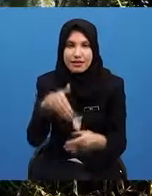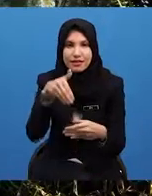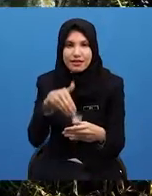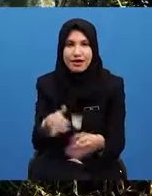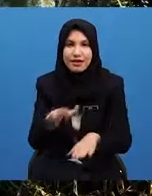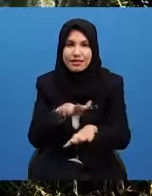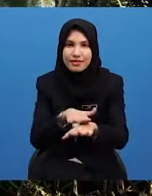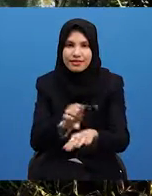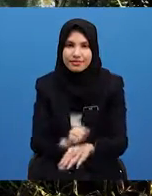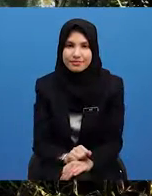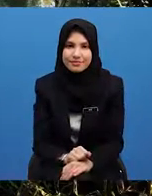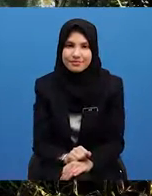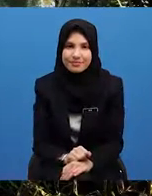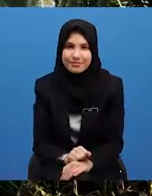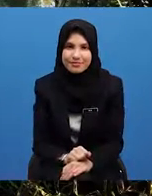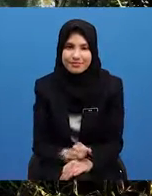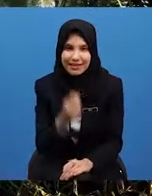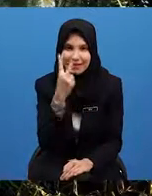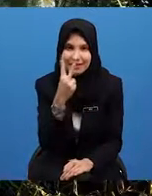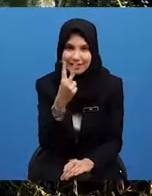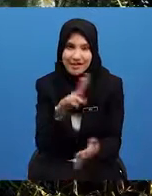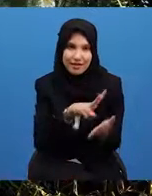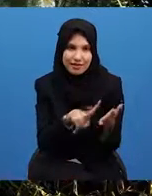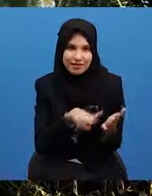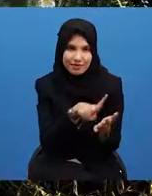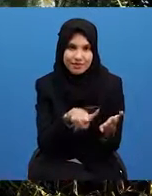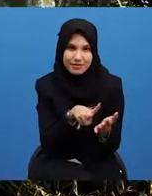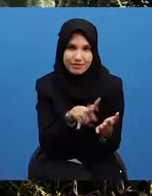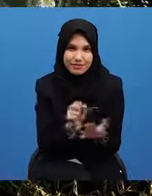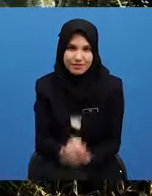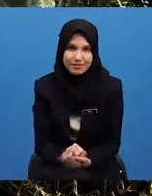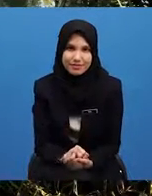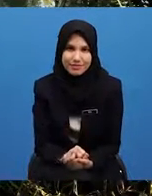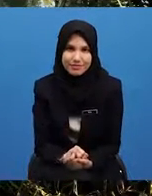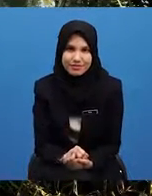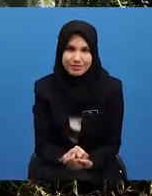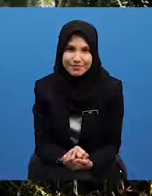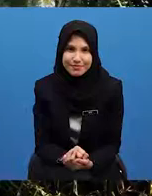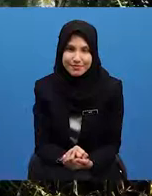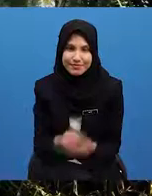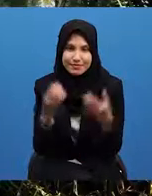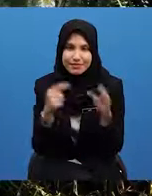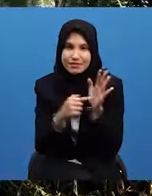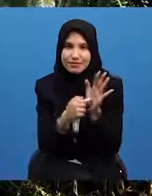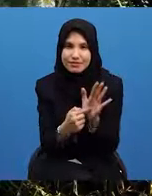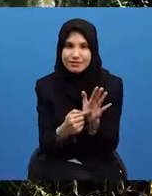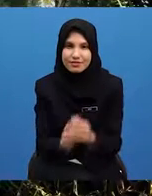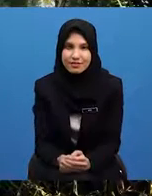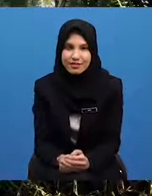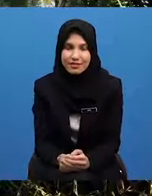darat. Jom tengok video aktiviti cikgu di makmal. Cikgu